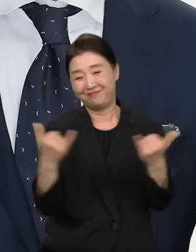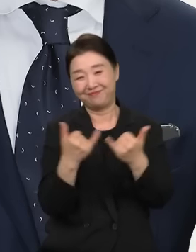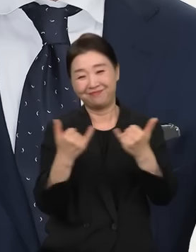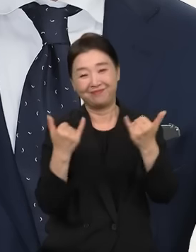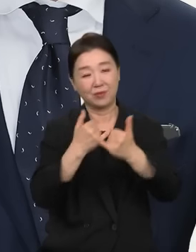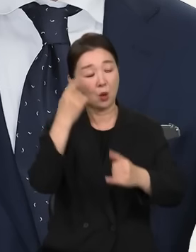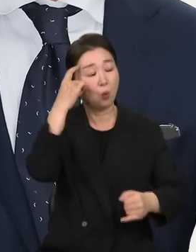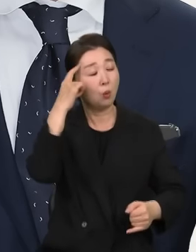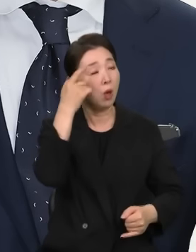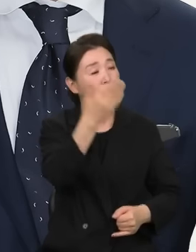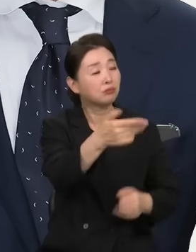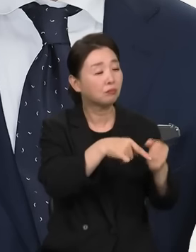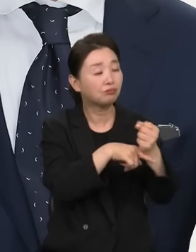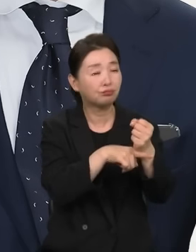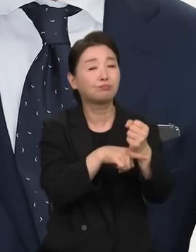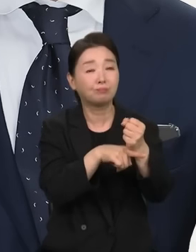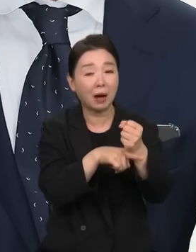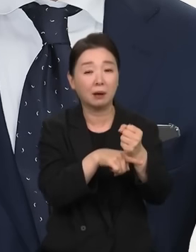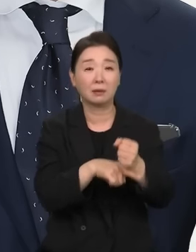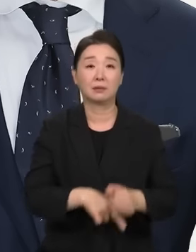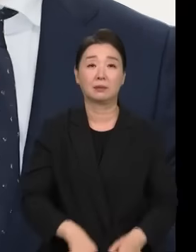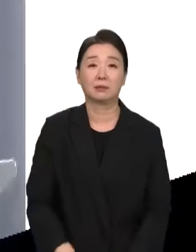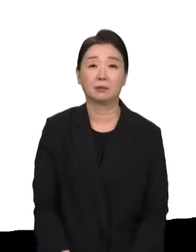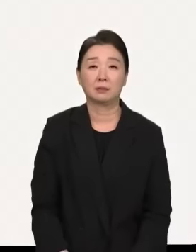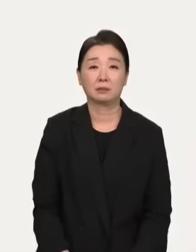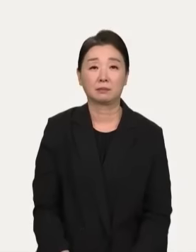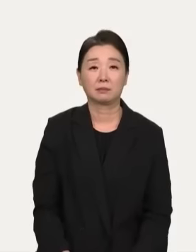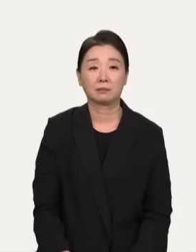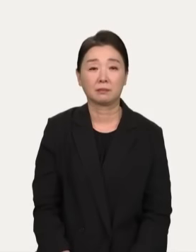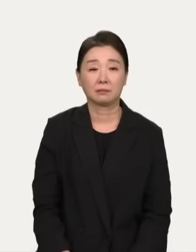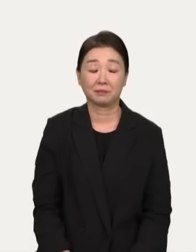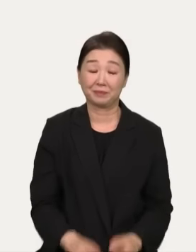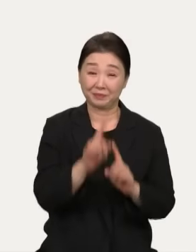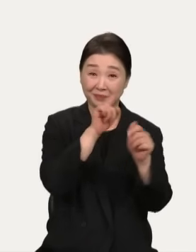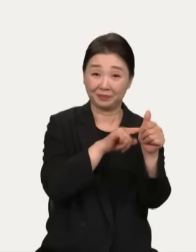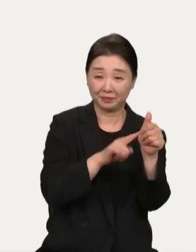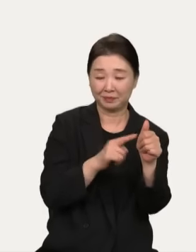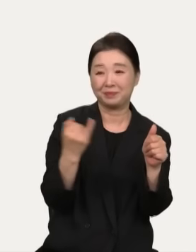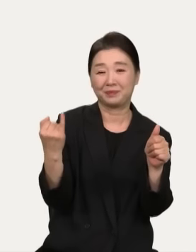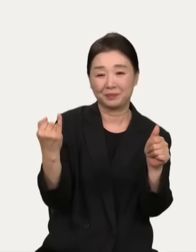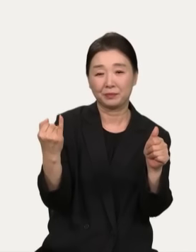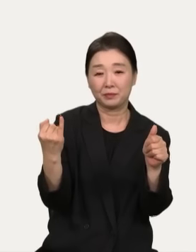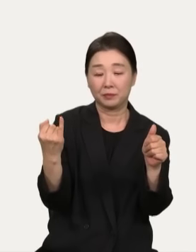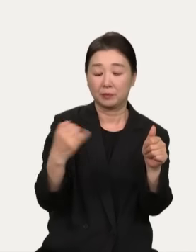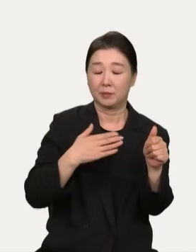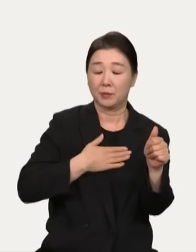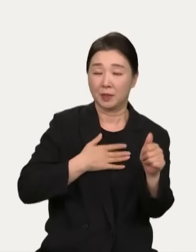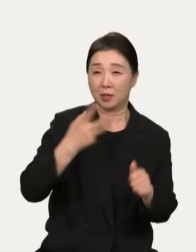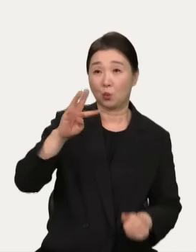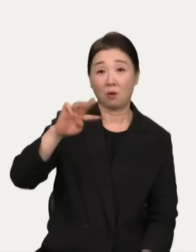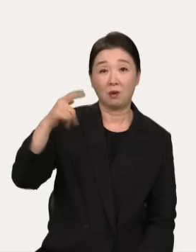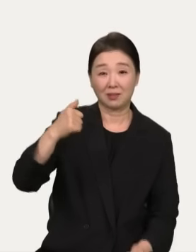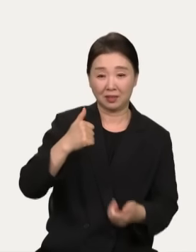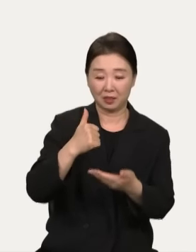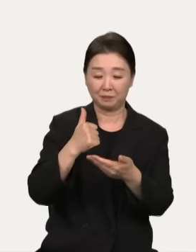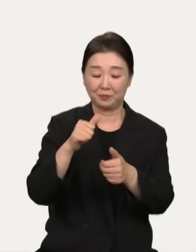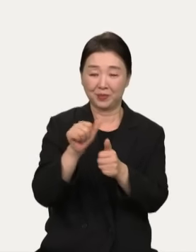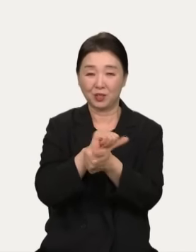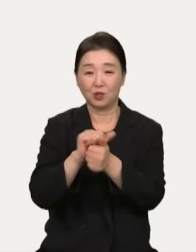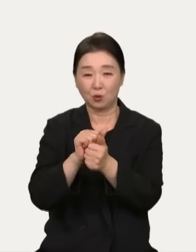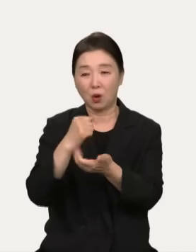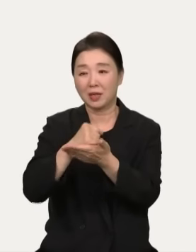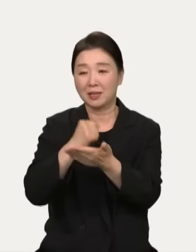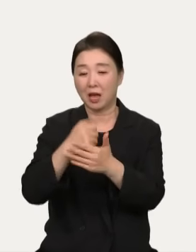이유가 무엇이냐며 김여사를 특정해 물었습니다이 씨는 김건희 여사가 자신의 토로스 증권 개좌 내역을 뽑아